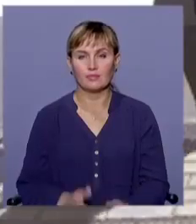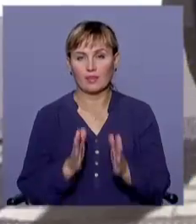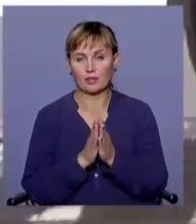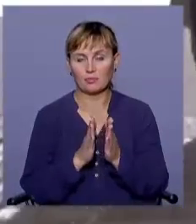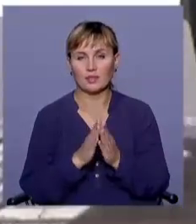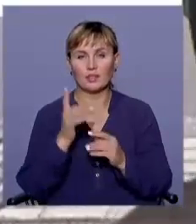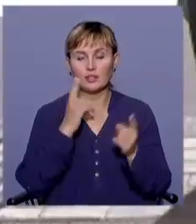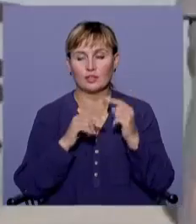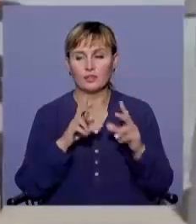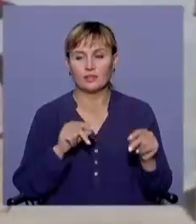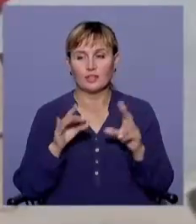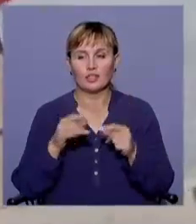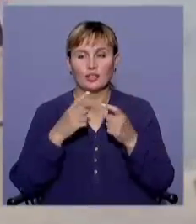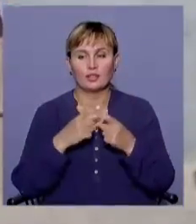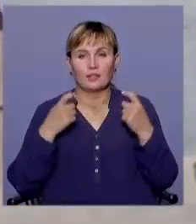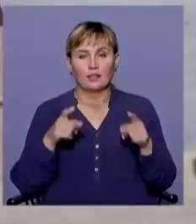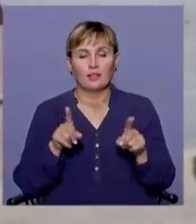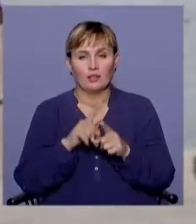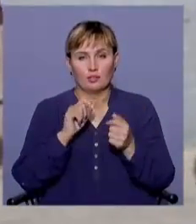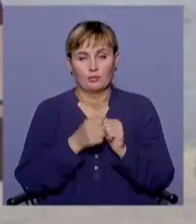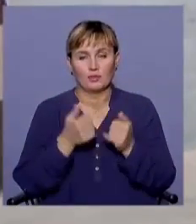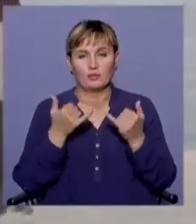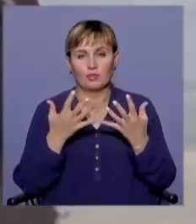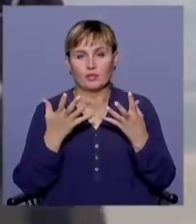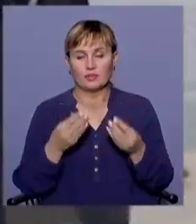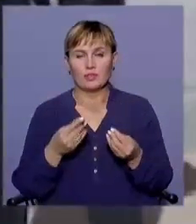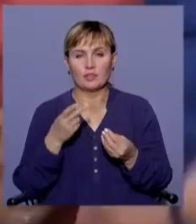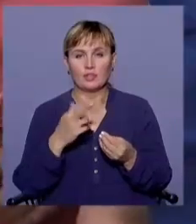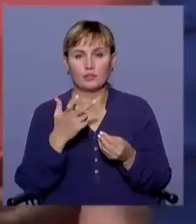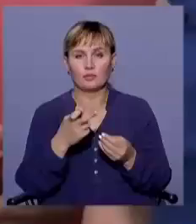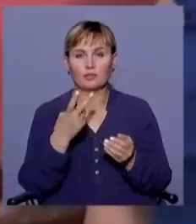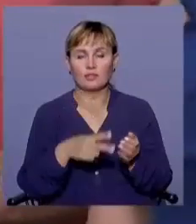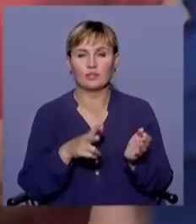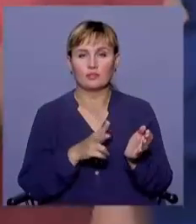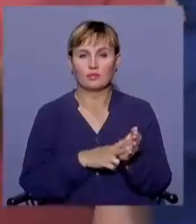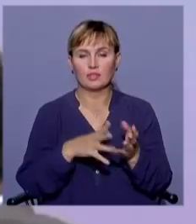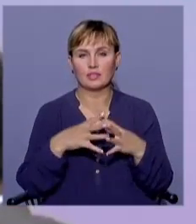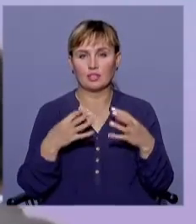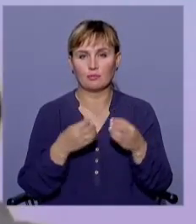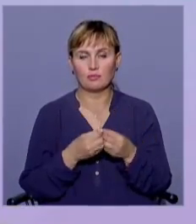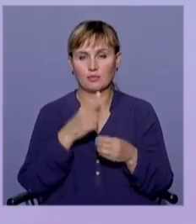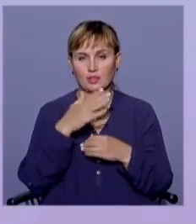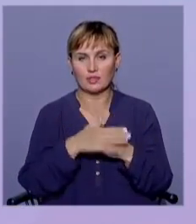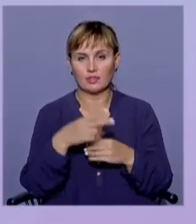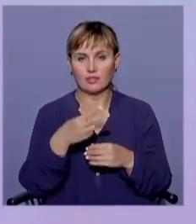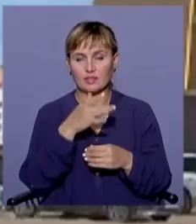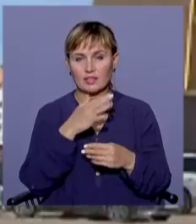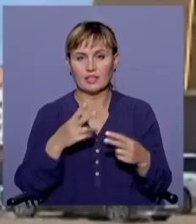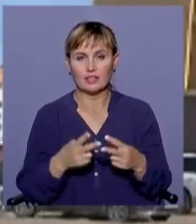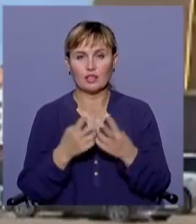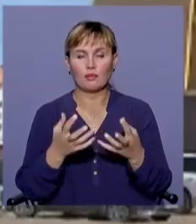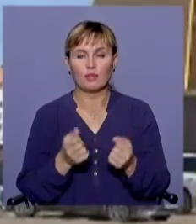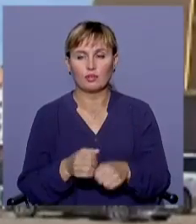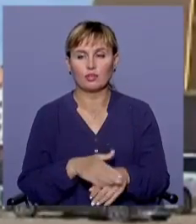Аплодисменты, слезы счастья и улыбки. Таким запомнится сегодняшний день для 328 столичных семей. В канун 20-летия Астаны они